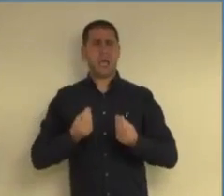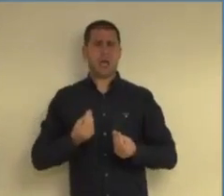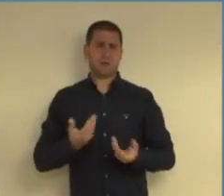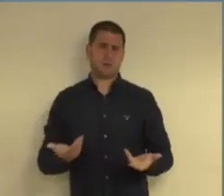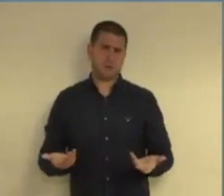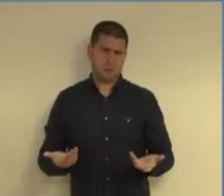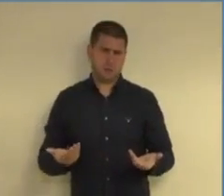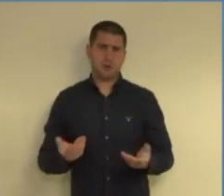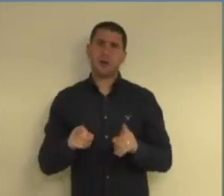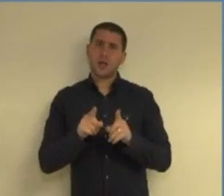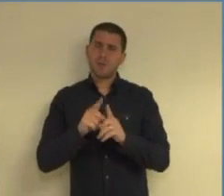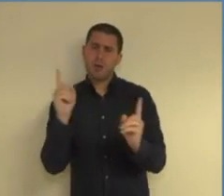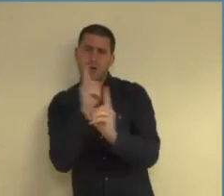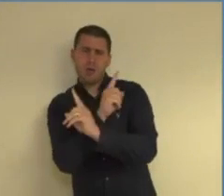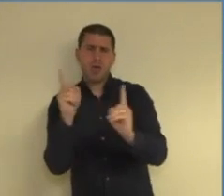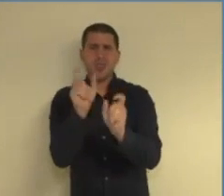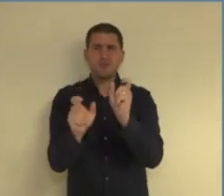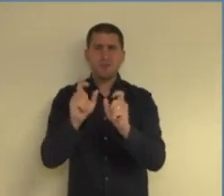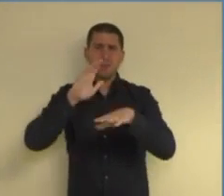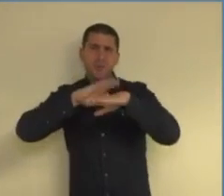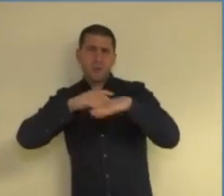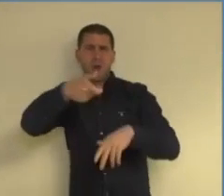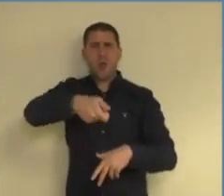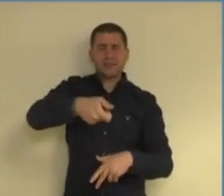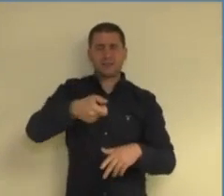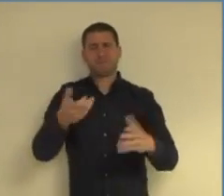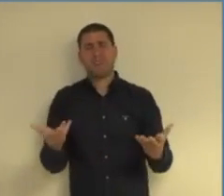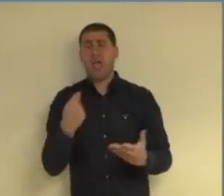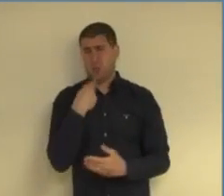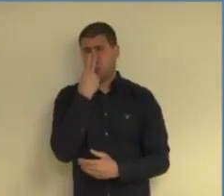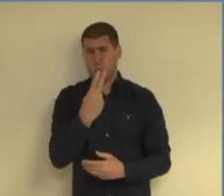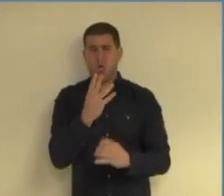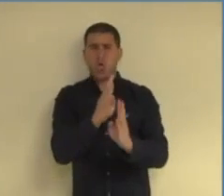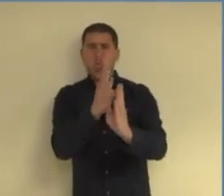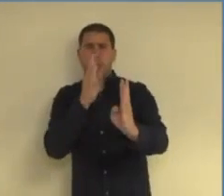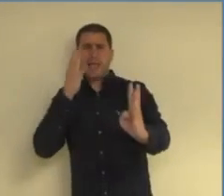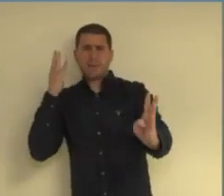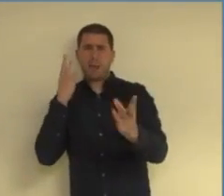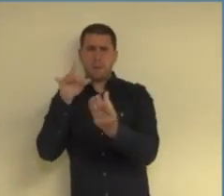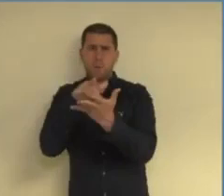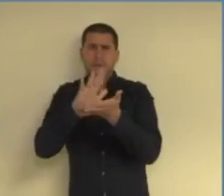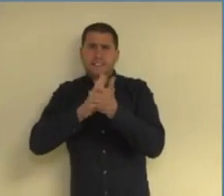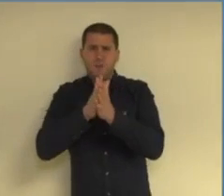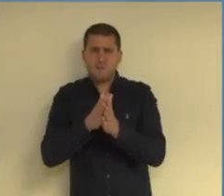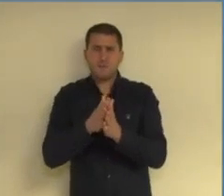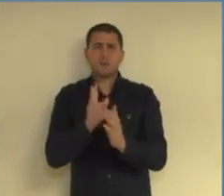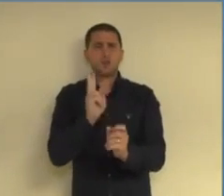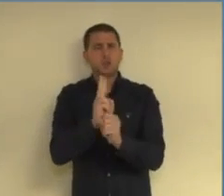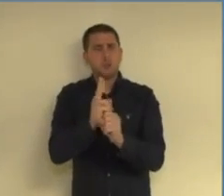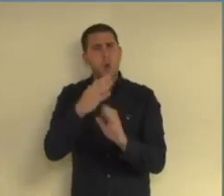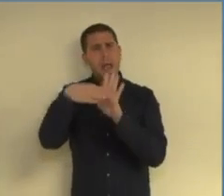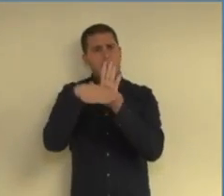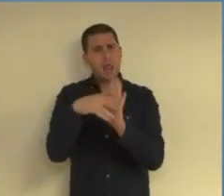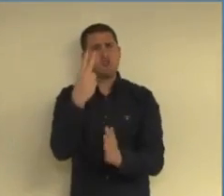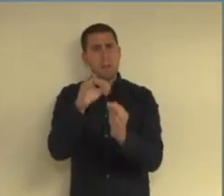עוברים אחד ליד השני, נוגים אחד בשני. אני רואה את תורים צפופים, לא שומרים על הכלל